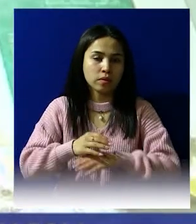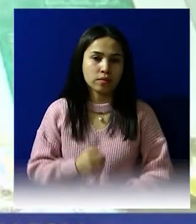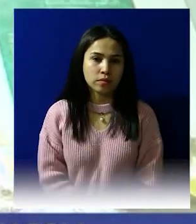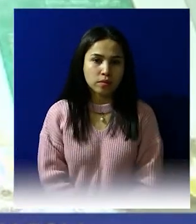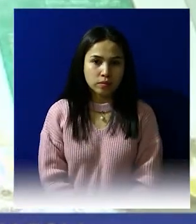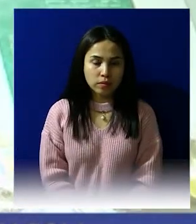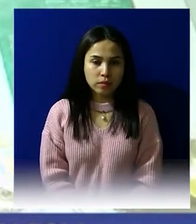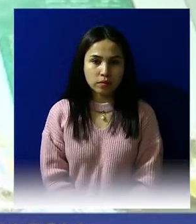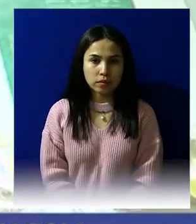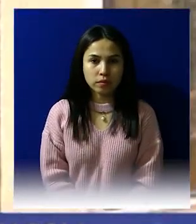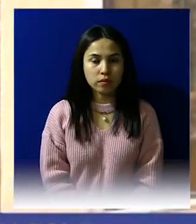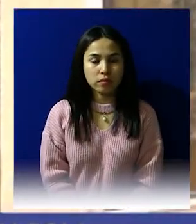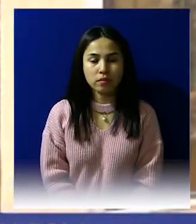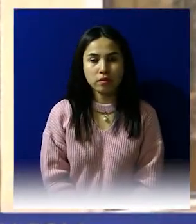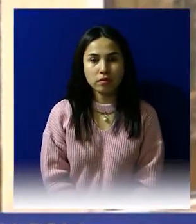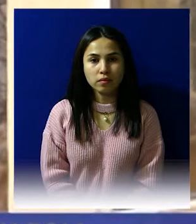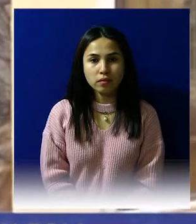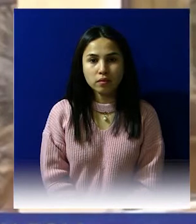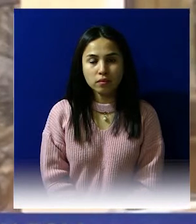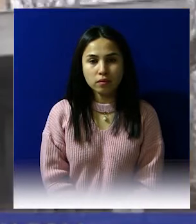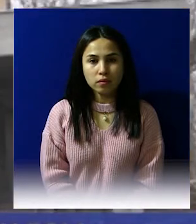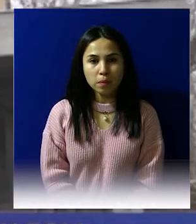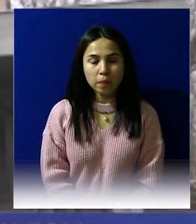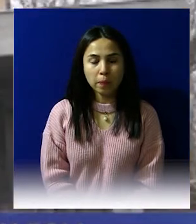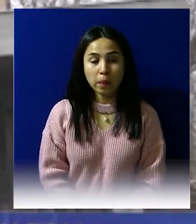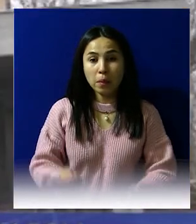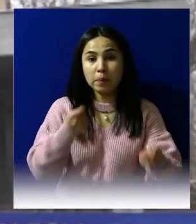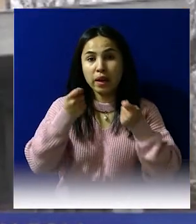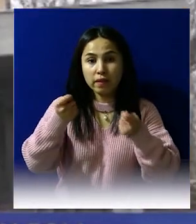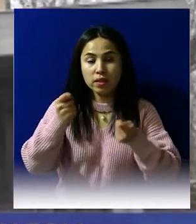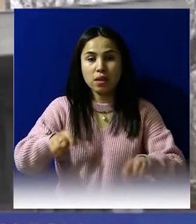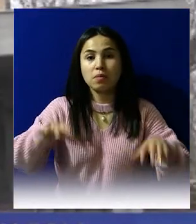официально использовано понятие базовой ставки. Жингиз Гани, Асылбек Жолшыбек, 77 News.